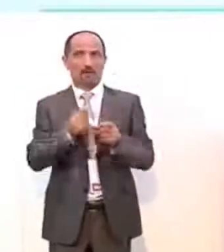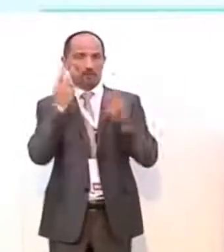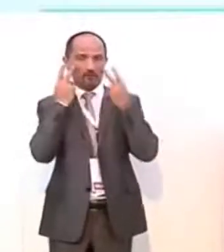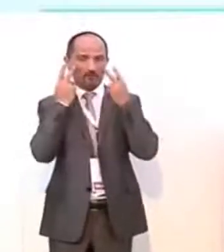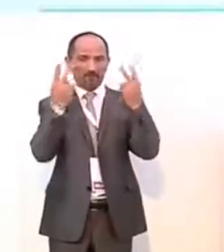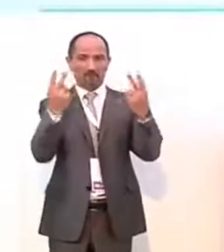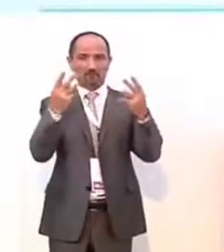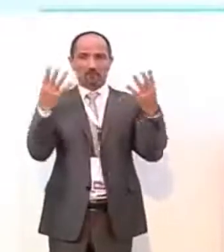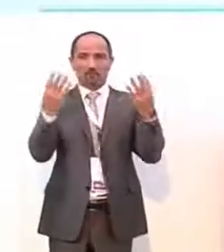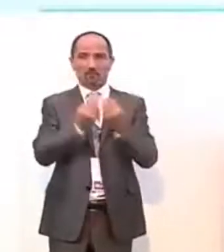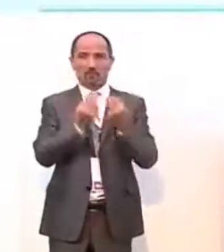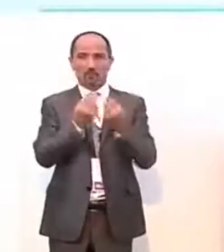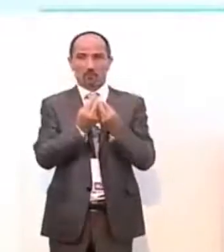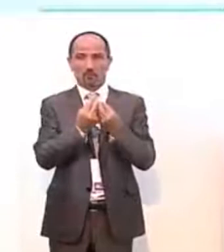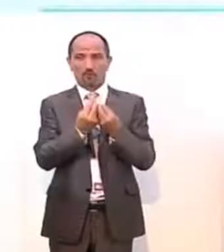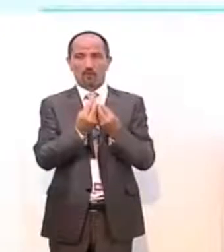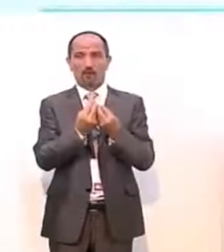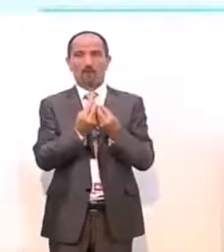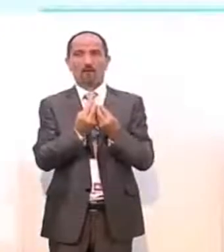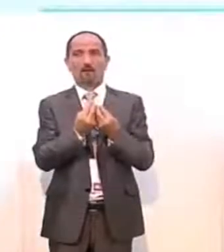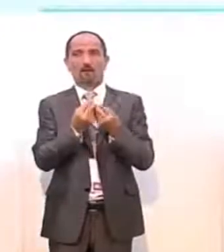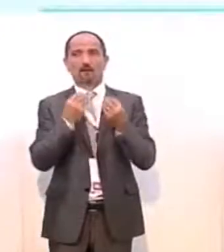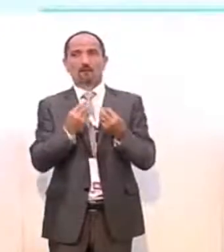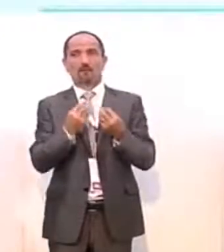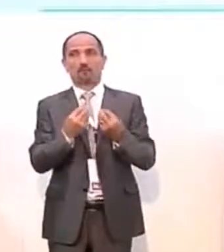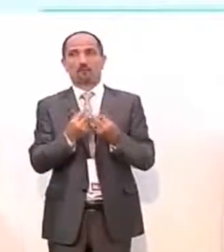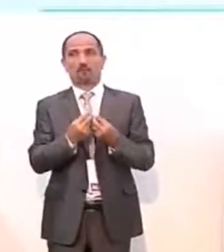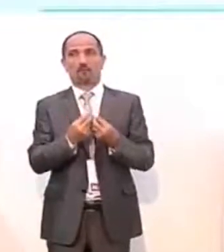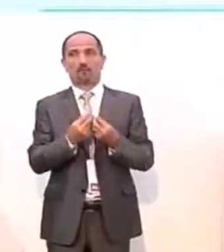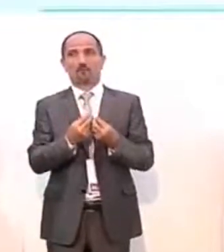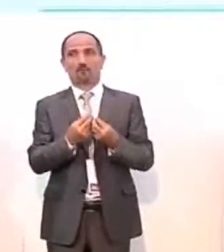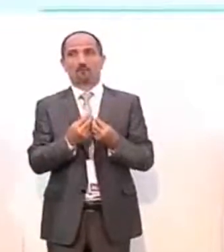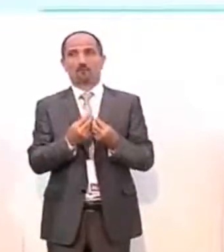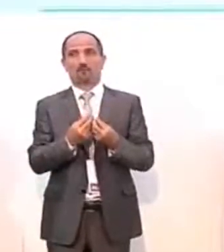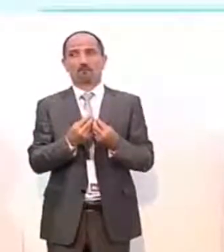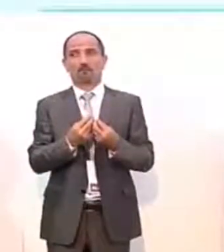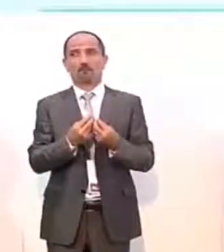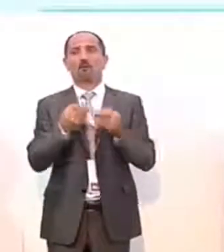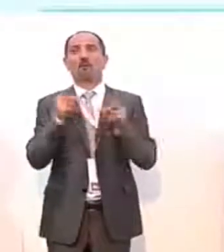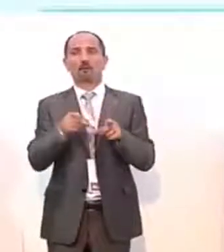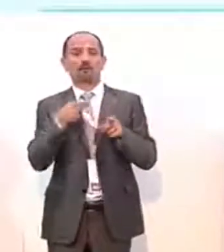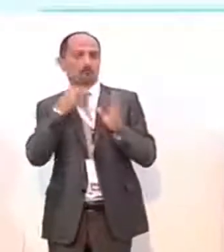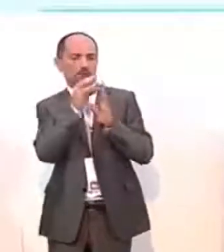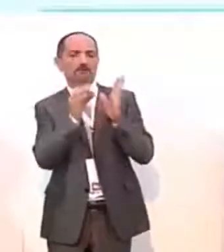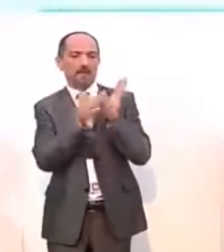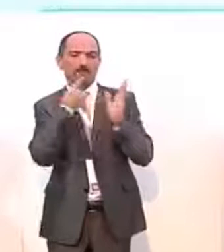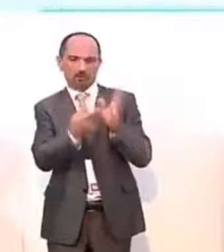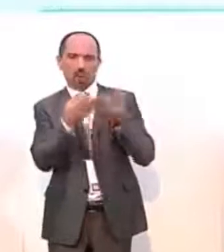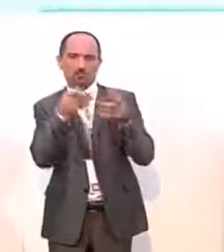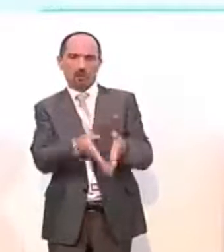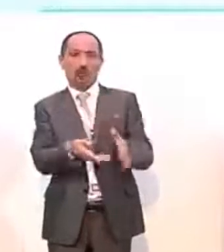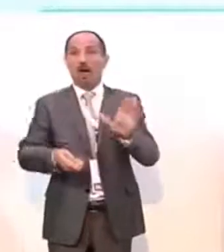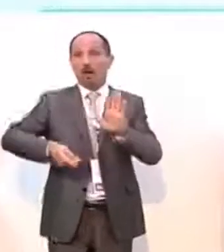visione comune rispetto a questo, quindi non mi pare il caso di stare a sottilizzare sui i dati. Dicono quello, c'è